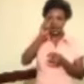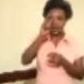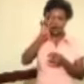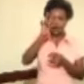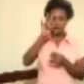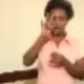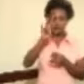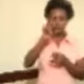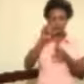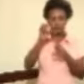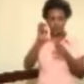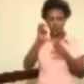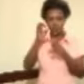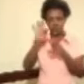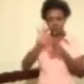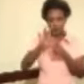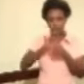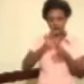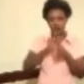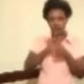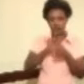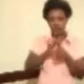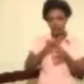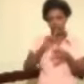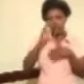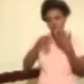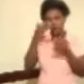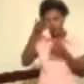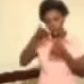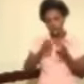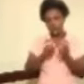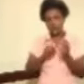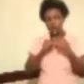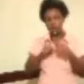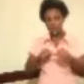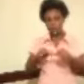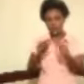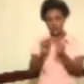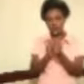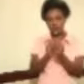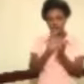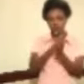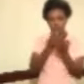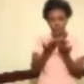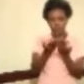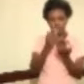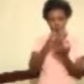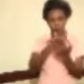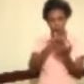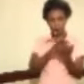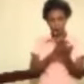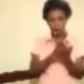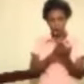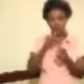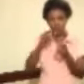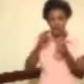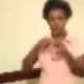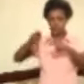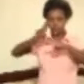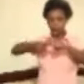Maintenant, on a gagné un processus d'amendement de la Constitution qui est en route, qui pour terminer dans la